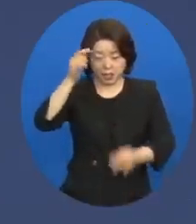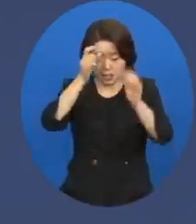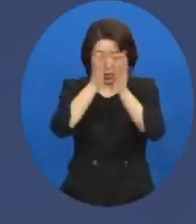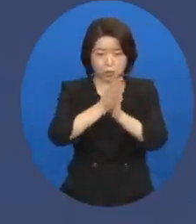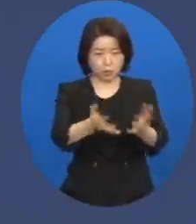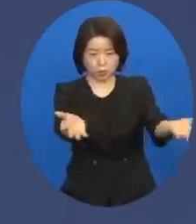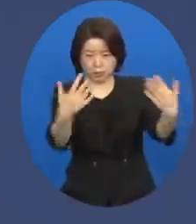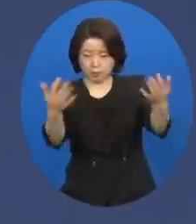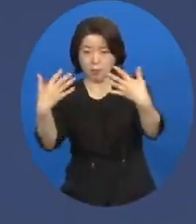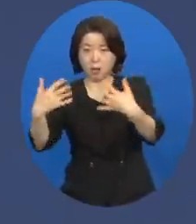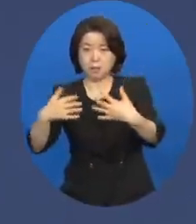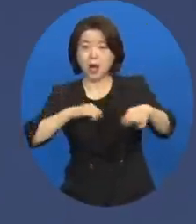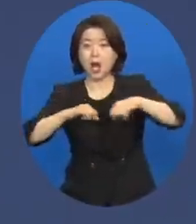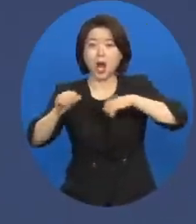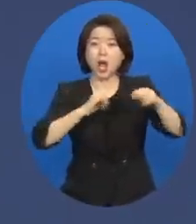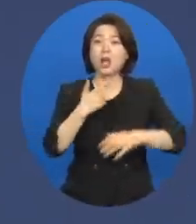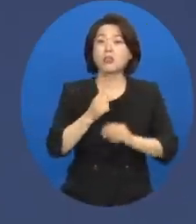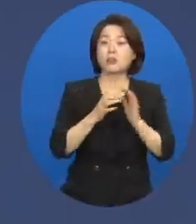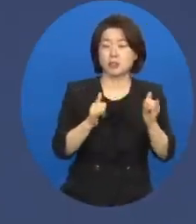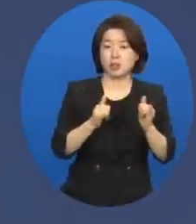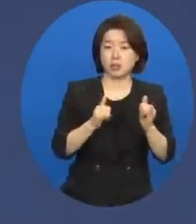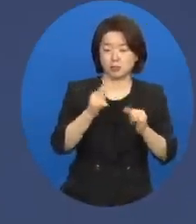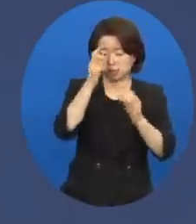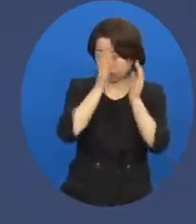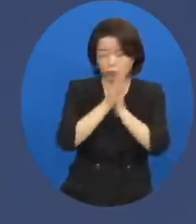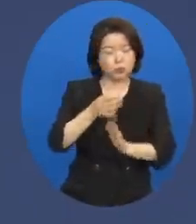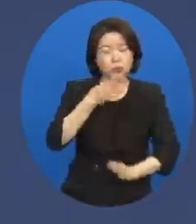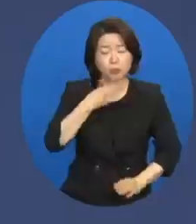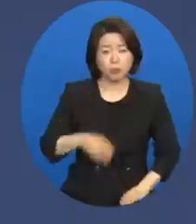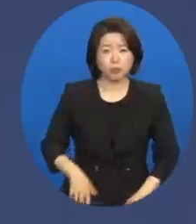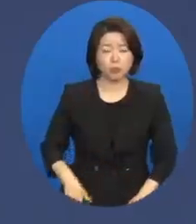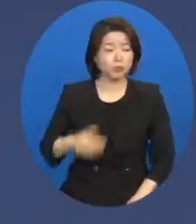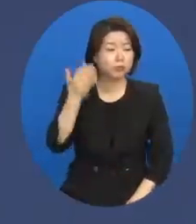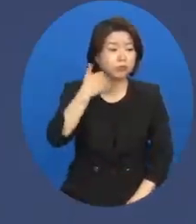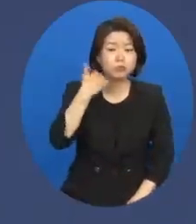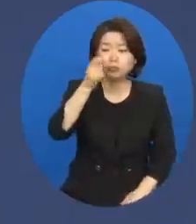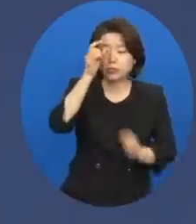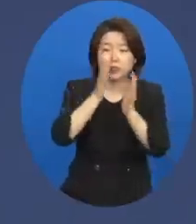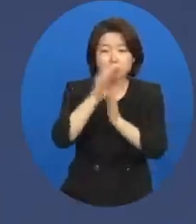사람이거든요. 기도 안 해요. 누가 기도를 해요?